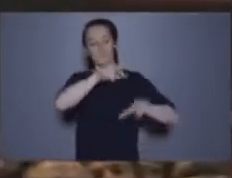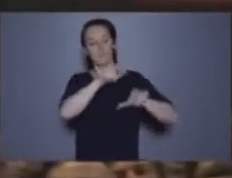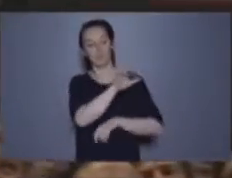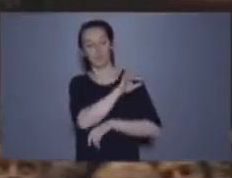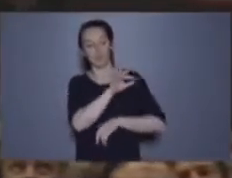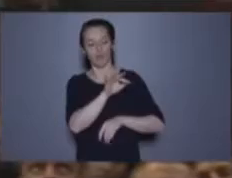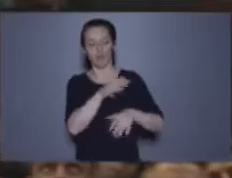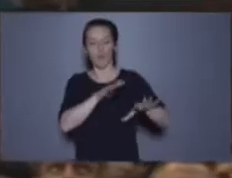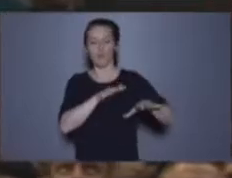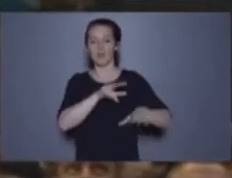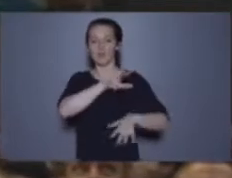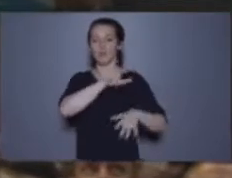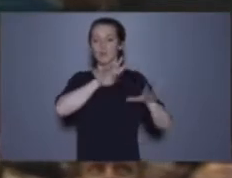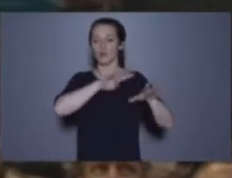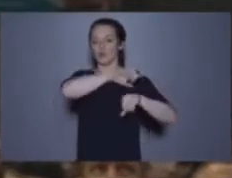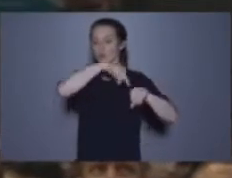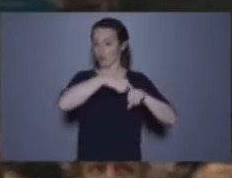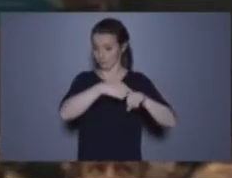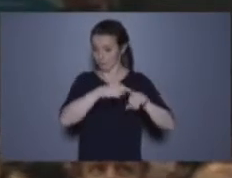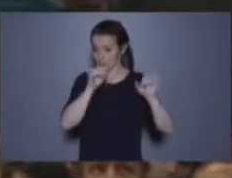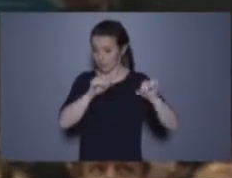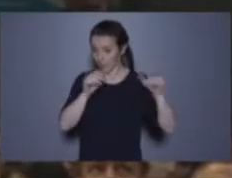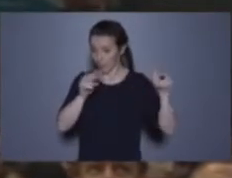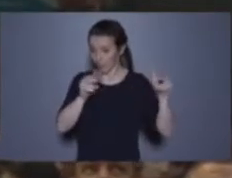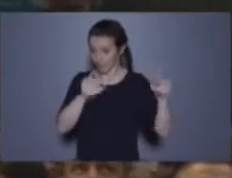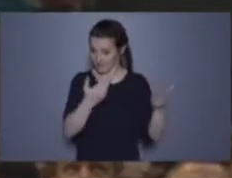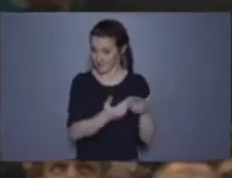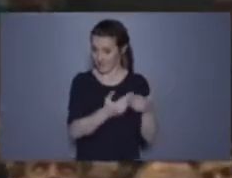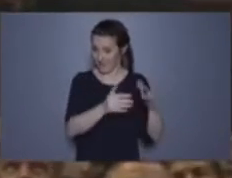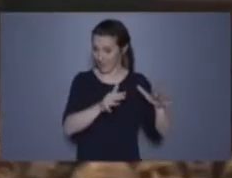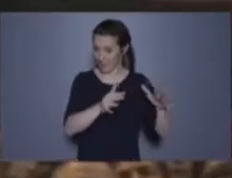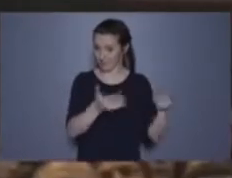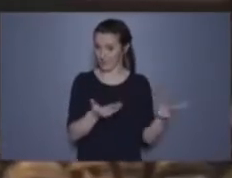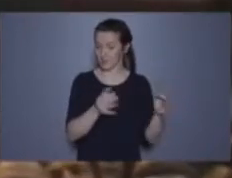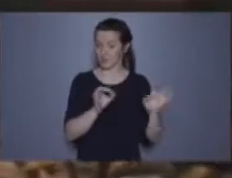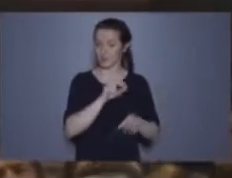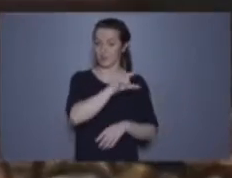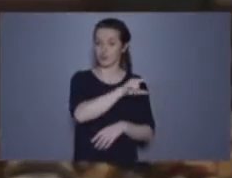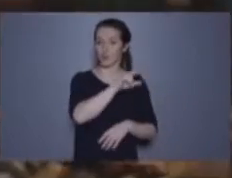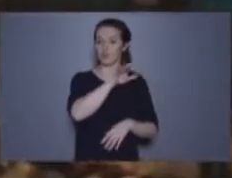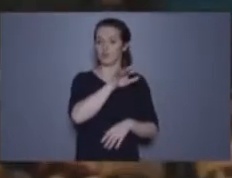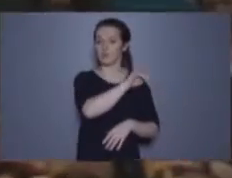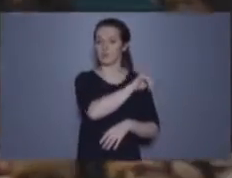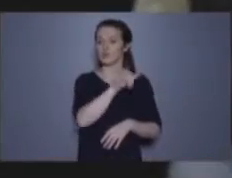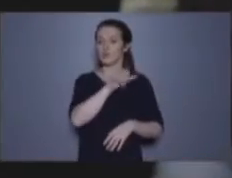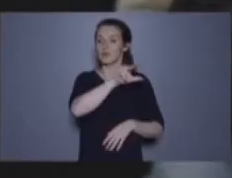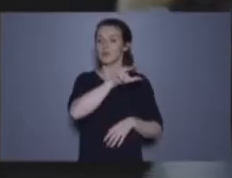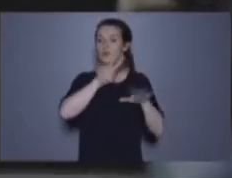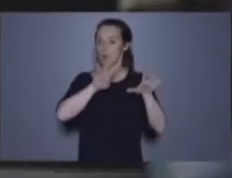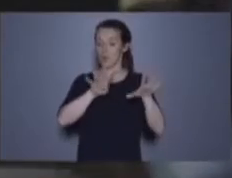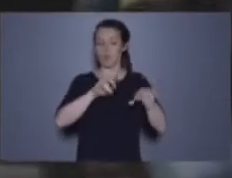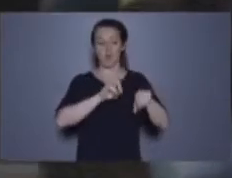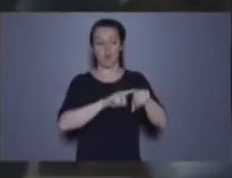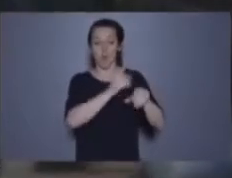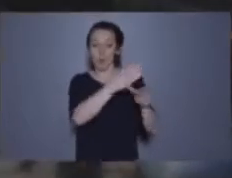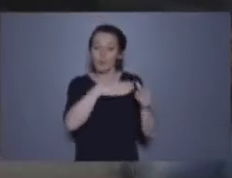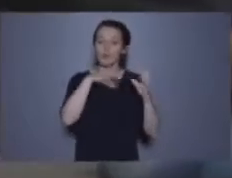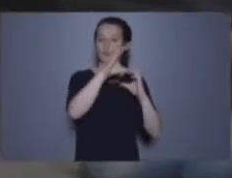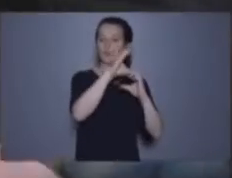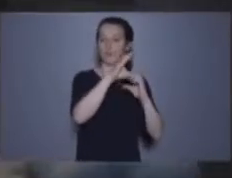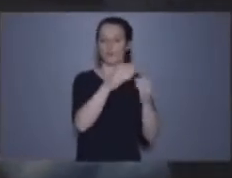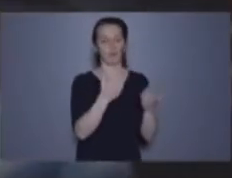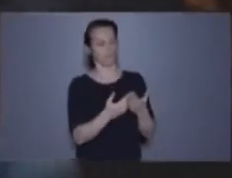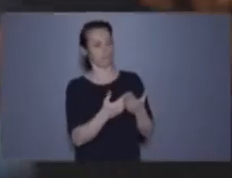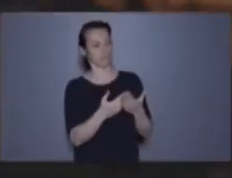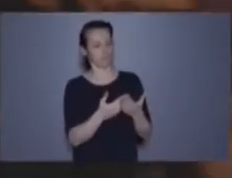moyenne, 39 heures. D'accord ? C'est ça la moyenne. Entre 35 et 39, c'est des heures supplémentaires. Alors là, ils